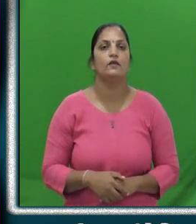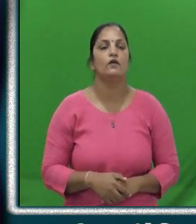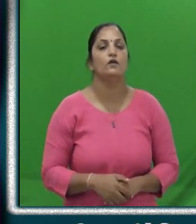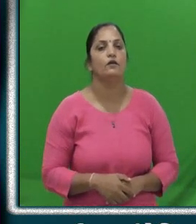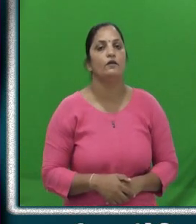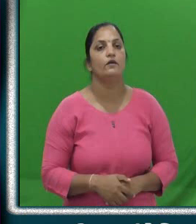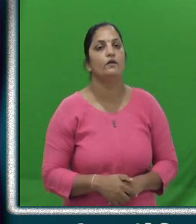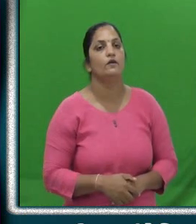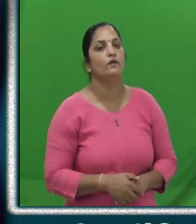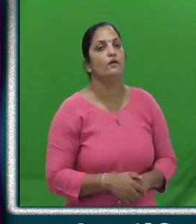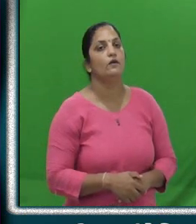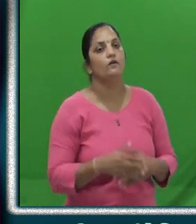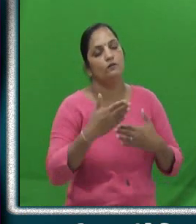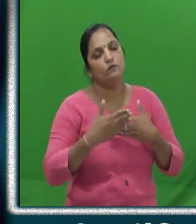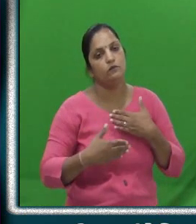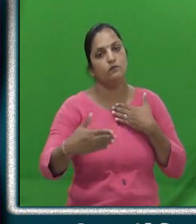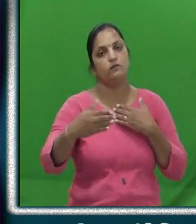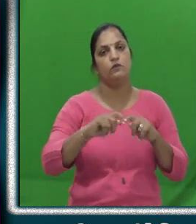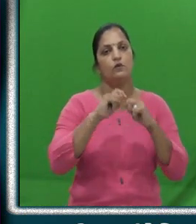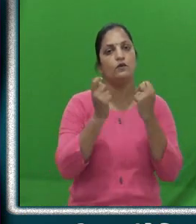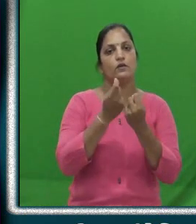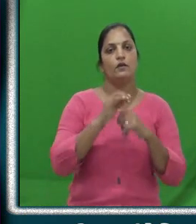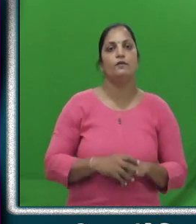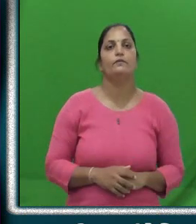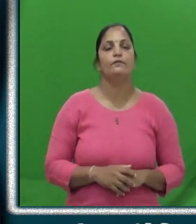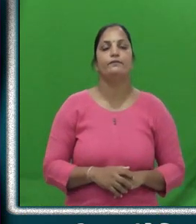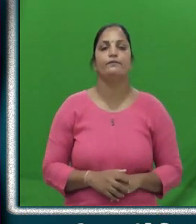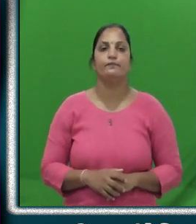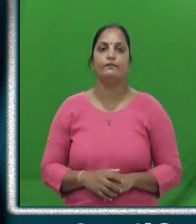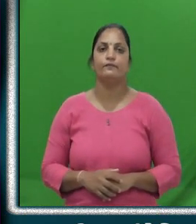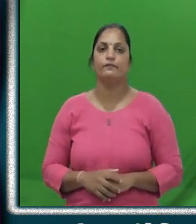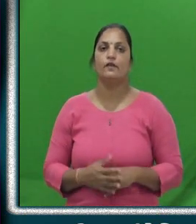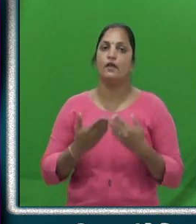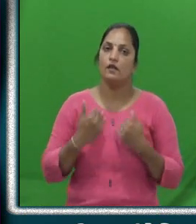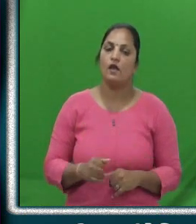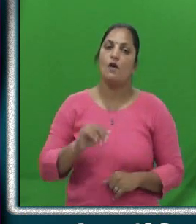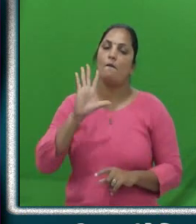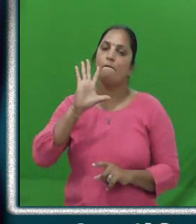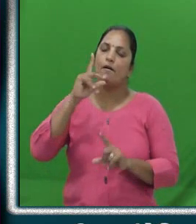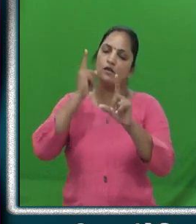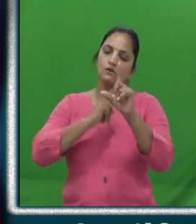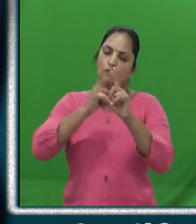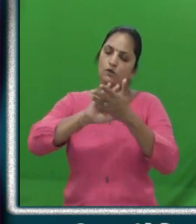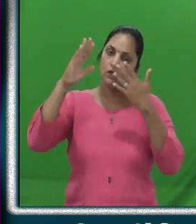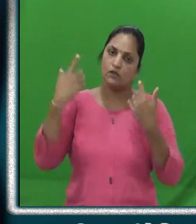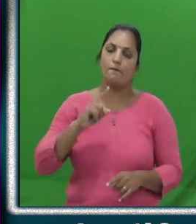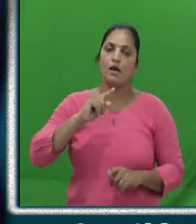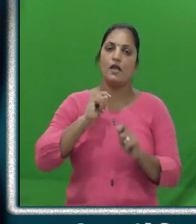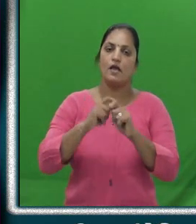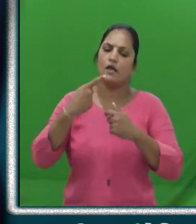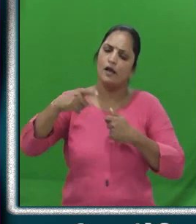સાતમા ધોરણમાં વિદ્યાર્થી ભણતો હતો ત્યારથી એમની ટીમમાં જોડાયેલો હતો અને હજુ પણ 5 વર્ષ સુધી